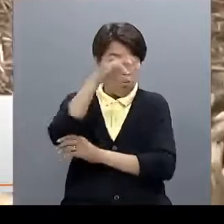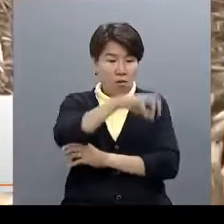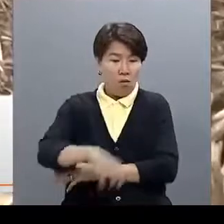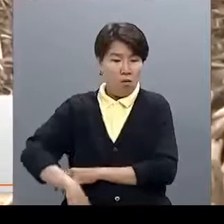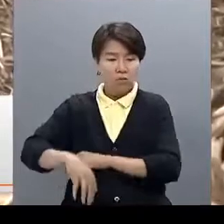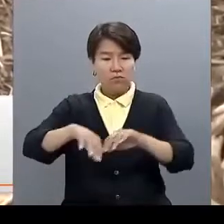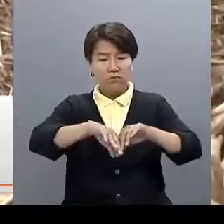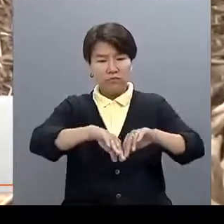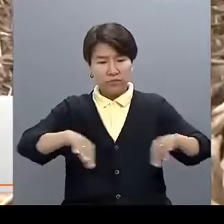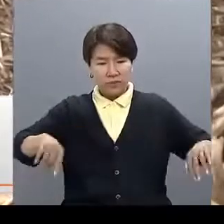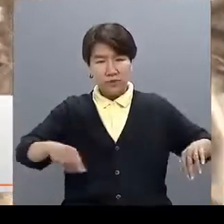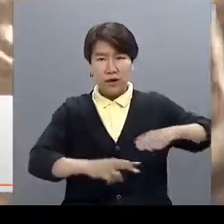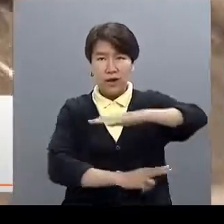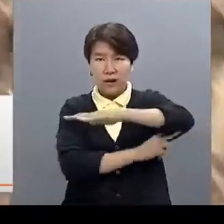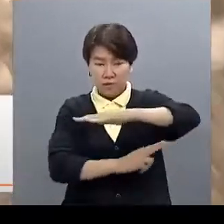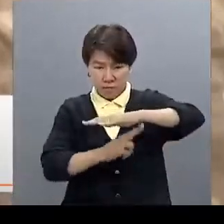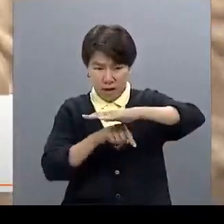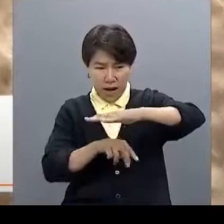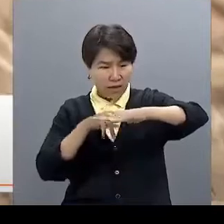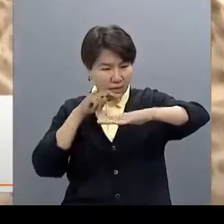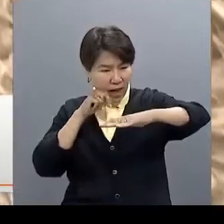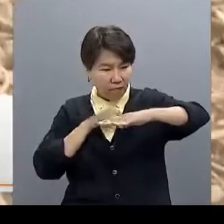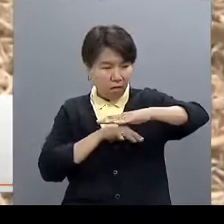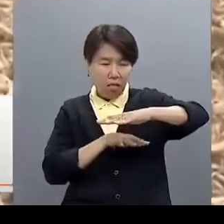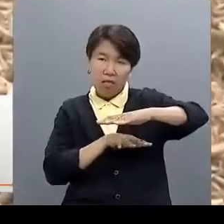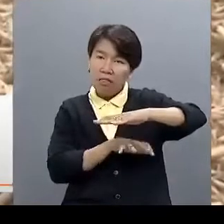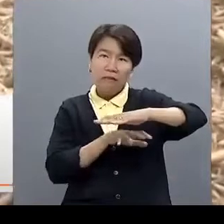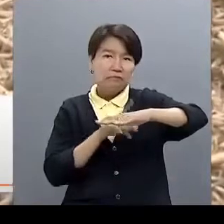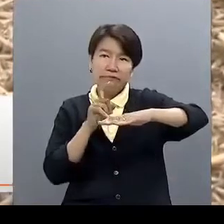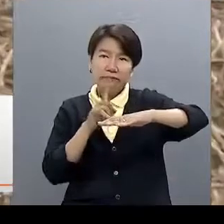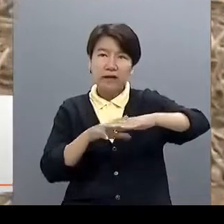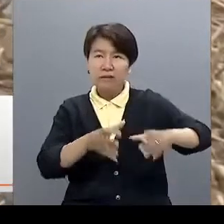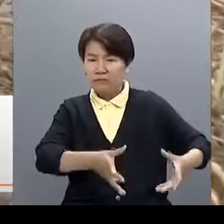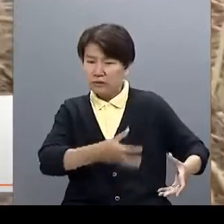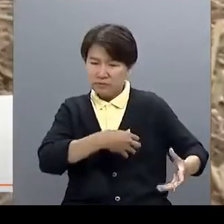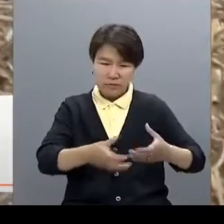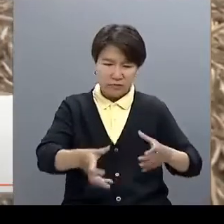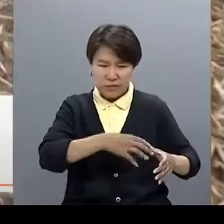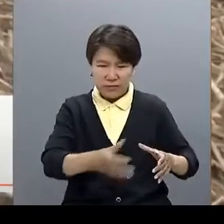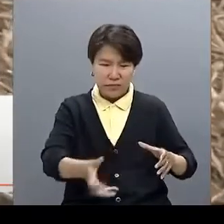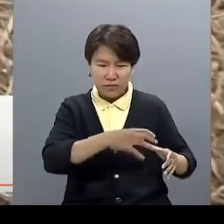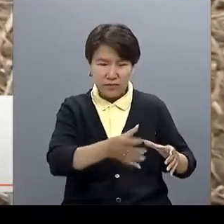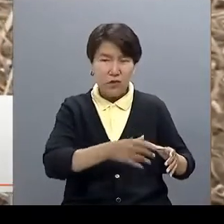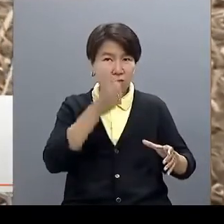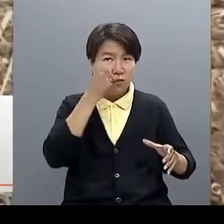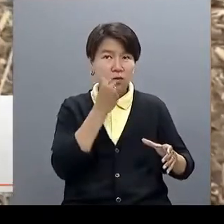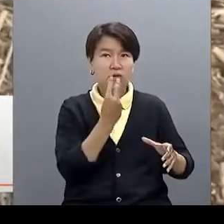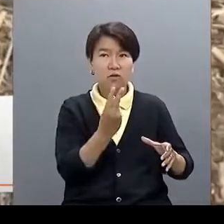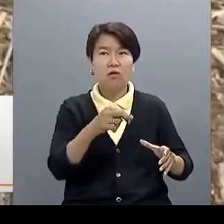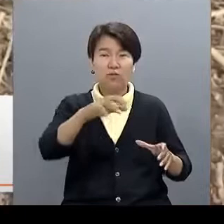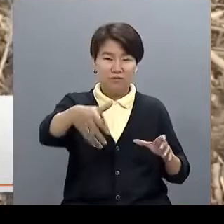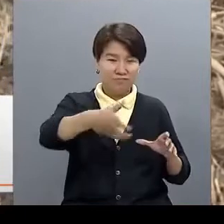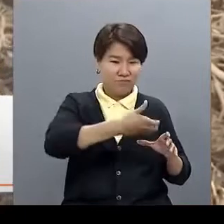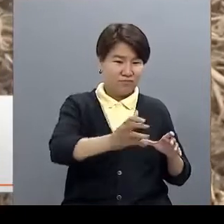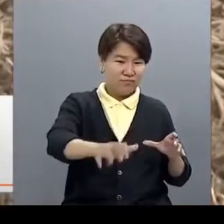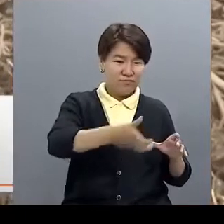พานดังกล่าวก็คาดว่าคงจะเก็บกันได้เสร็จภายใน2วันนี่แหละค่ะพร้อมกับไปสำรวจความเสียหายด้านต่างๆช่วย